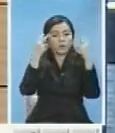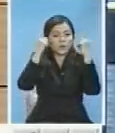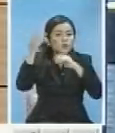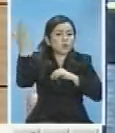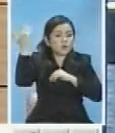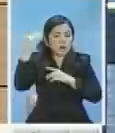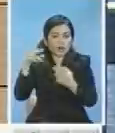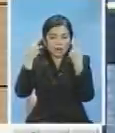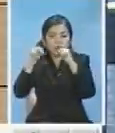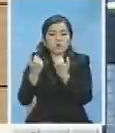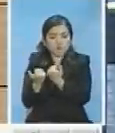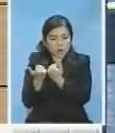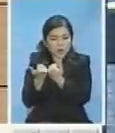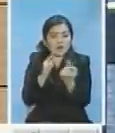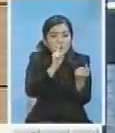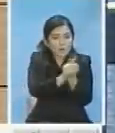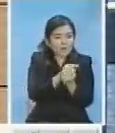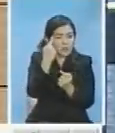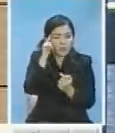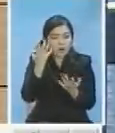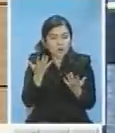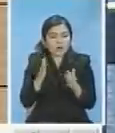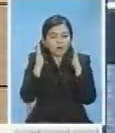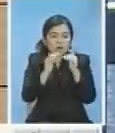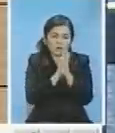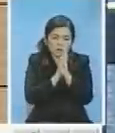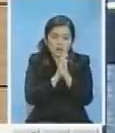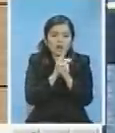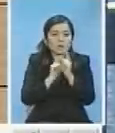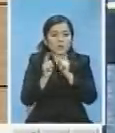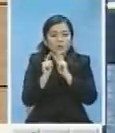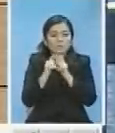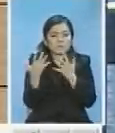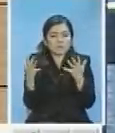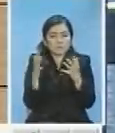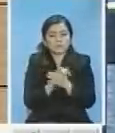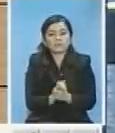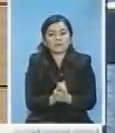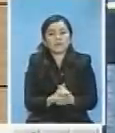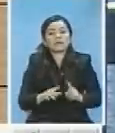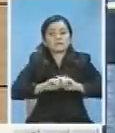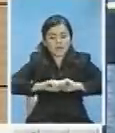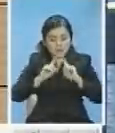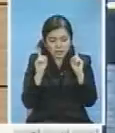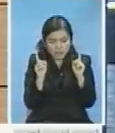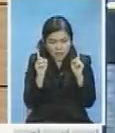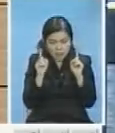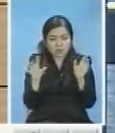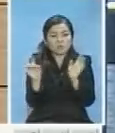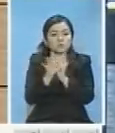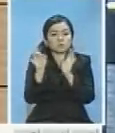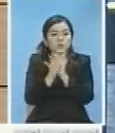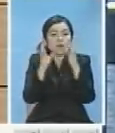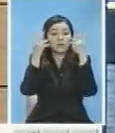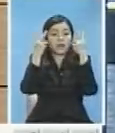คนปัจจุบันแต่ผู้คนก็ไม่ได้ไปวิพากษ์วิจารณ์อะไรมากไปกว่านั้นจนกระทั่งการเดินทางล่าสุดของท่